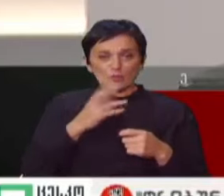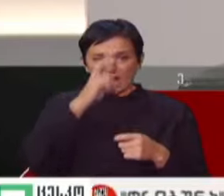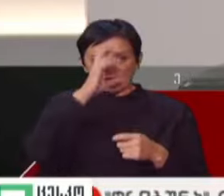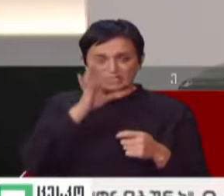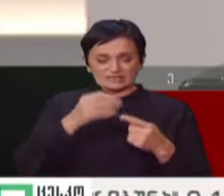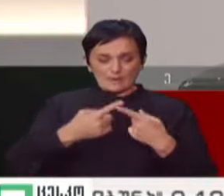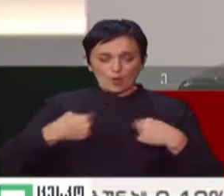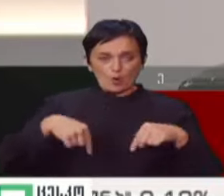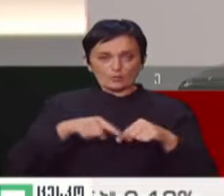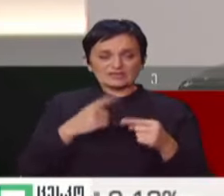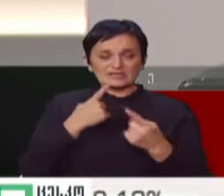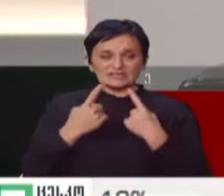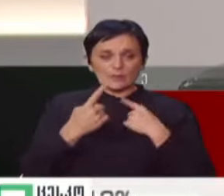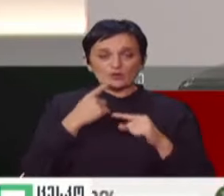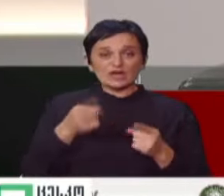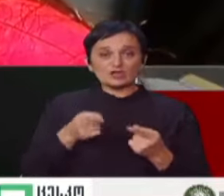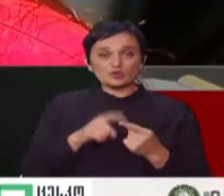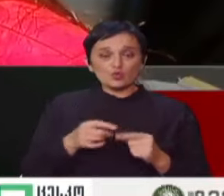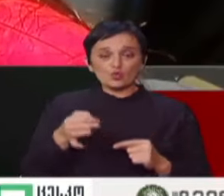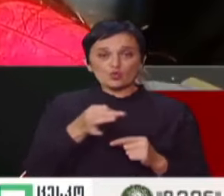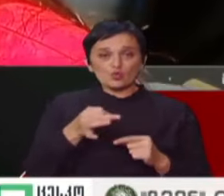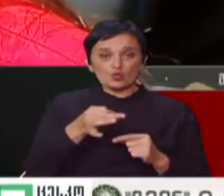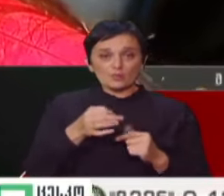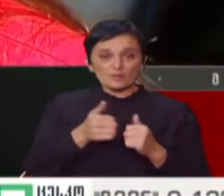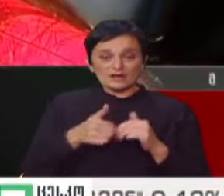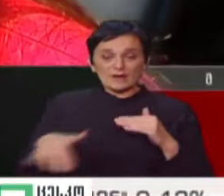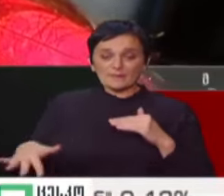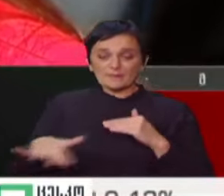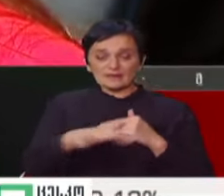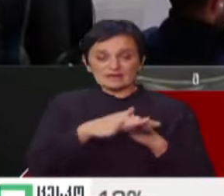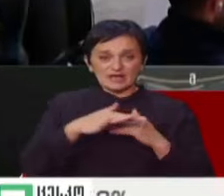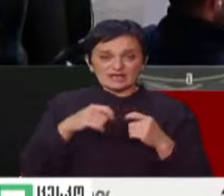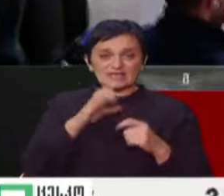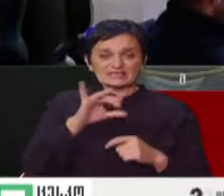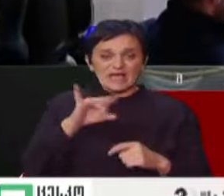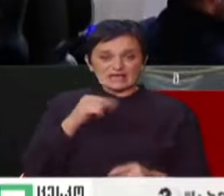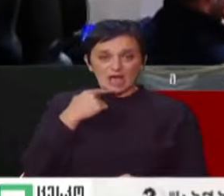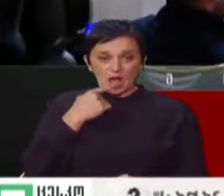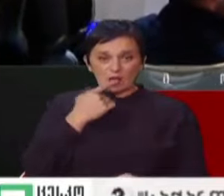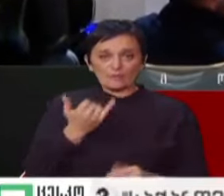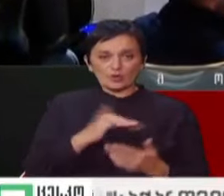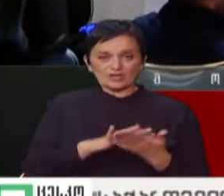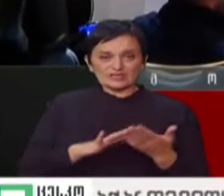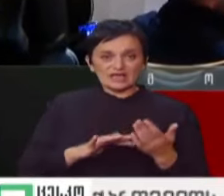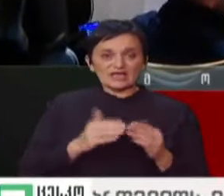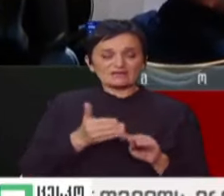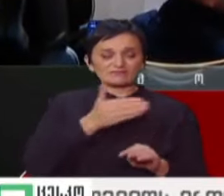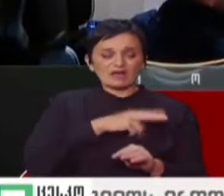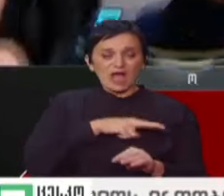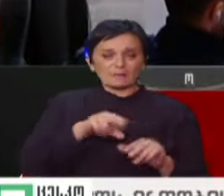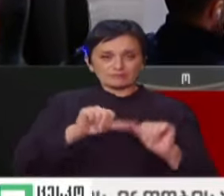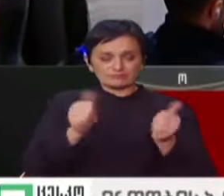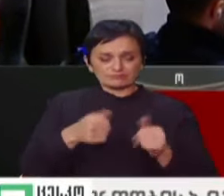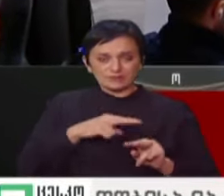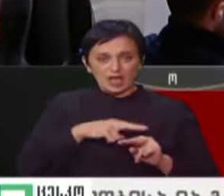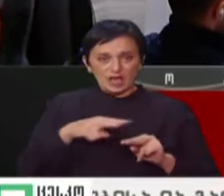arasamtavrobo organizatsiebis saubroben. Rats shekheba ubnis perimetrze arsebul dargvobs, rogorc saiashi amboben, tselsats gzrdzeldeba tsinatslebis tendentsia, rotsa